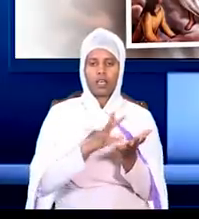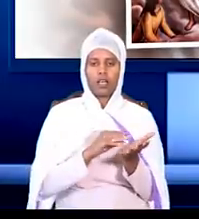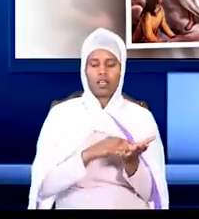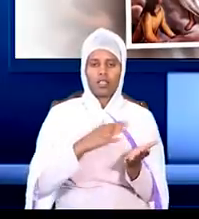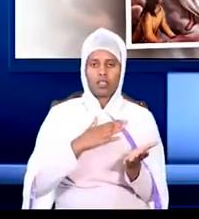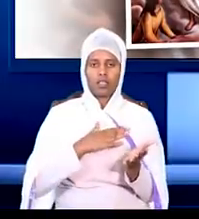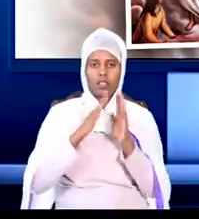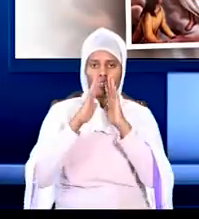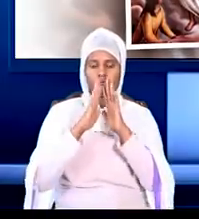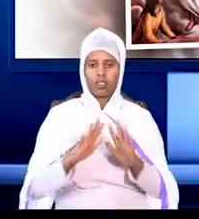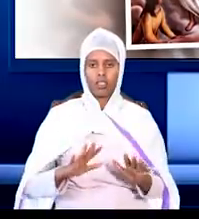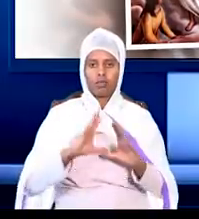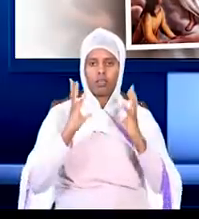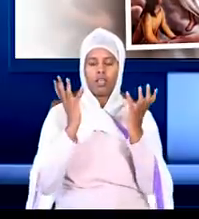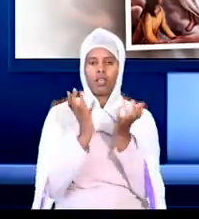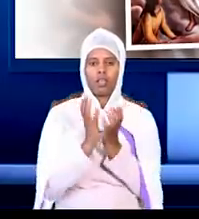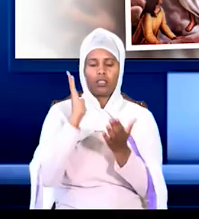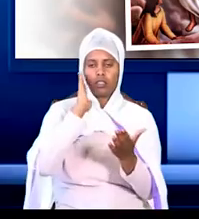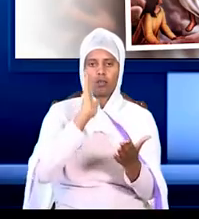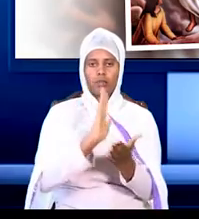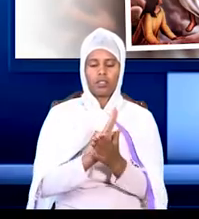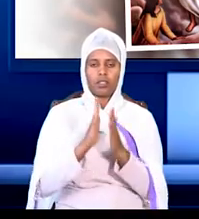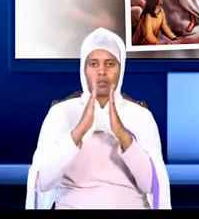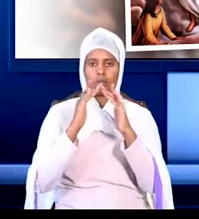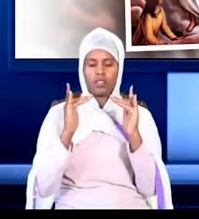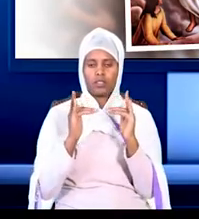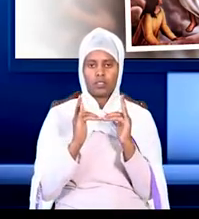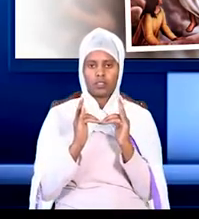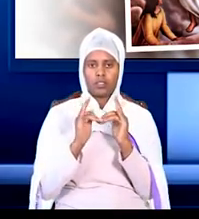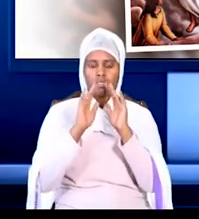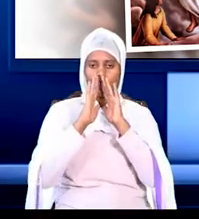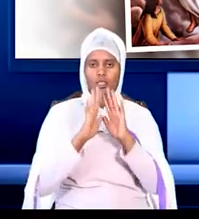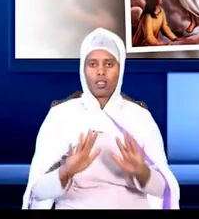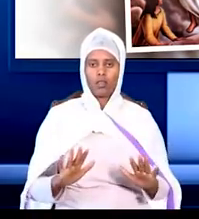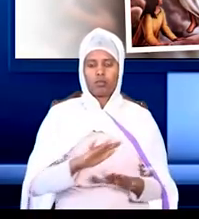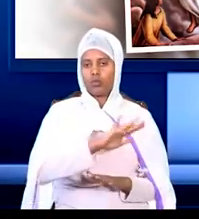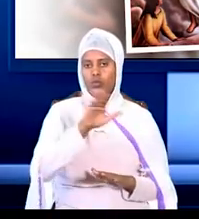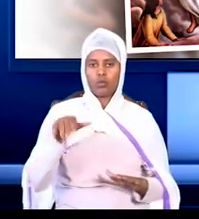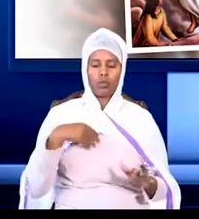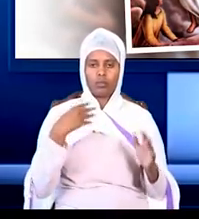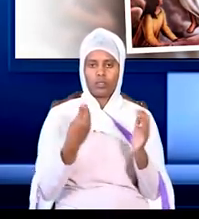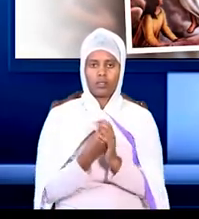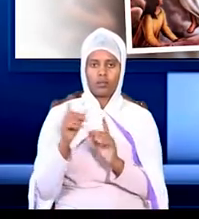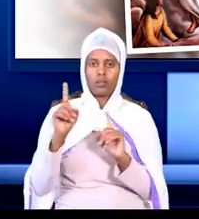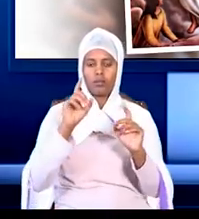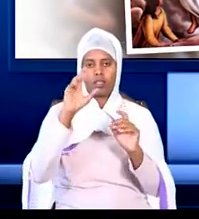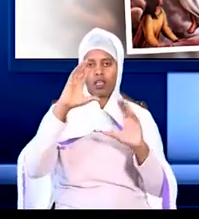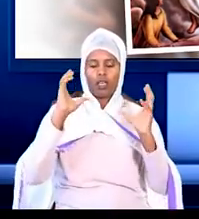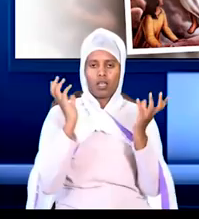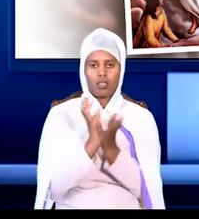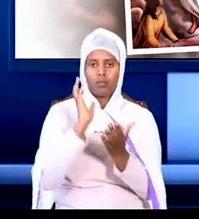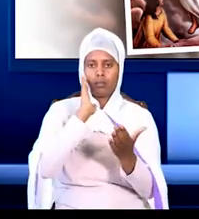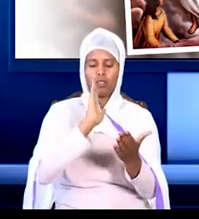آمين نهاجرنا سلام نعلمنا مهرات نبيتا كريستياننا كسانة نغلو